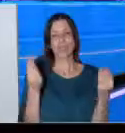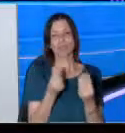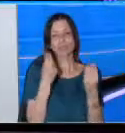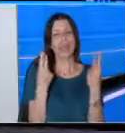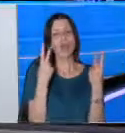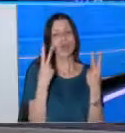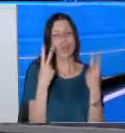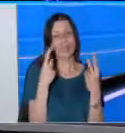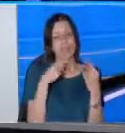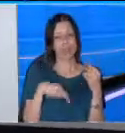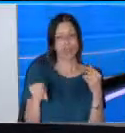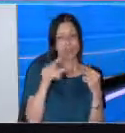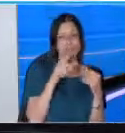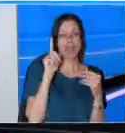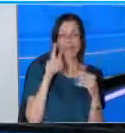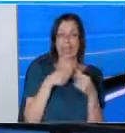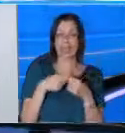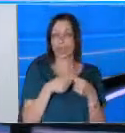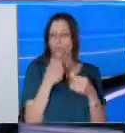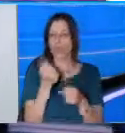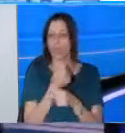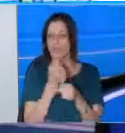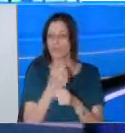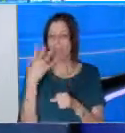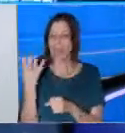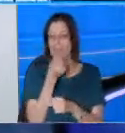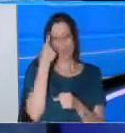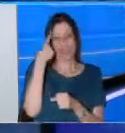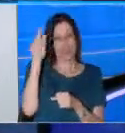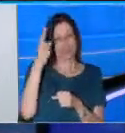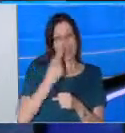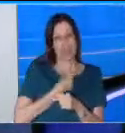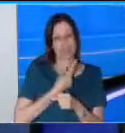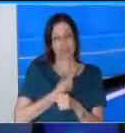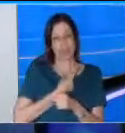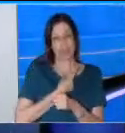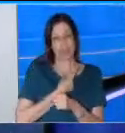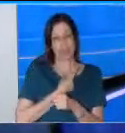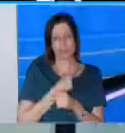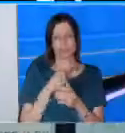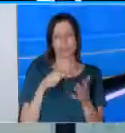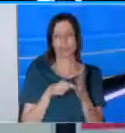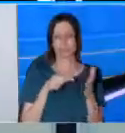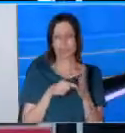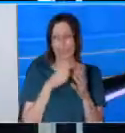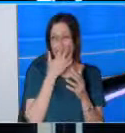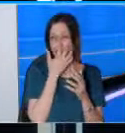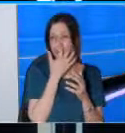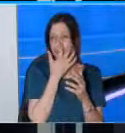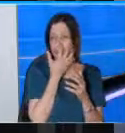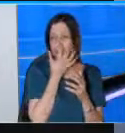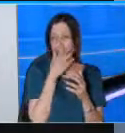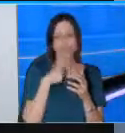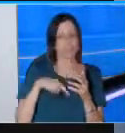לכולם. אבל ארגון העובדים לקח כאן את היוזמה על עצמו, מכיוון